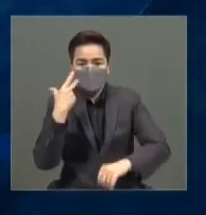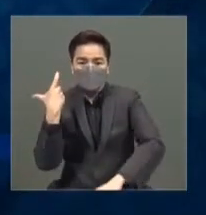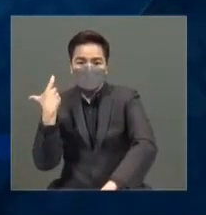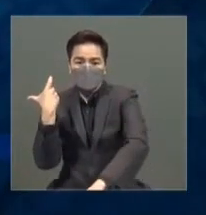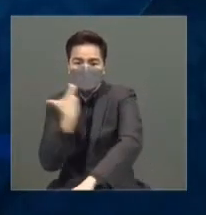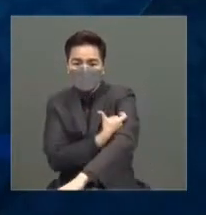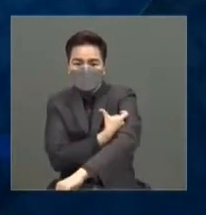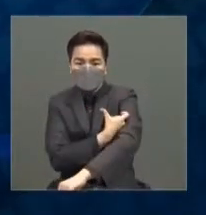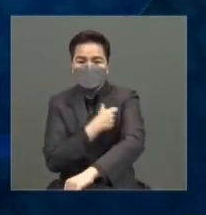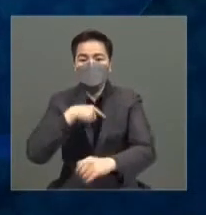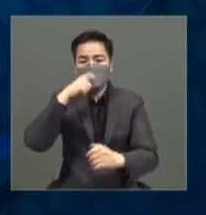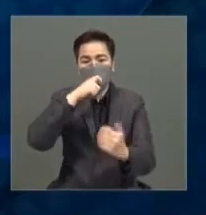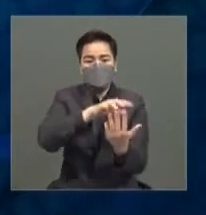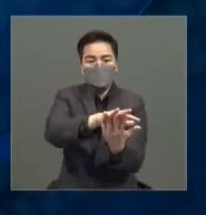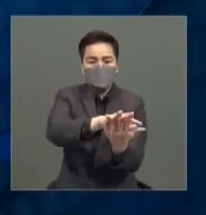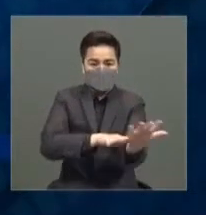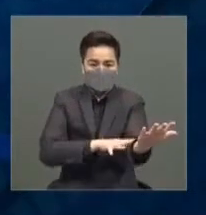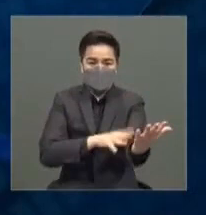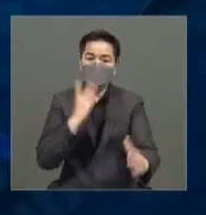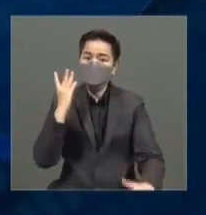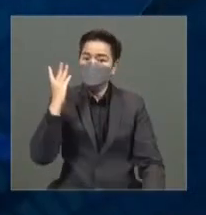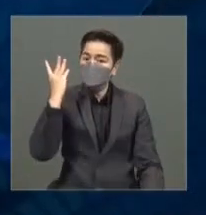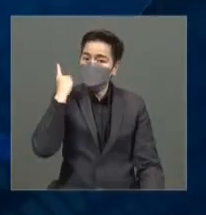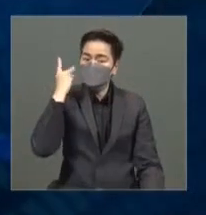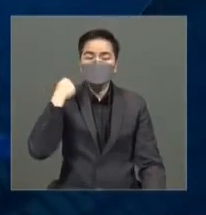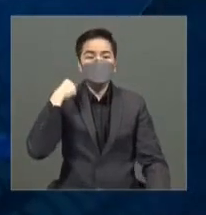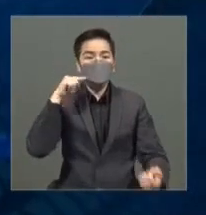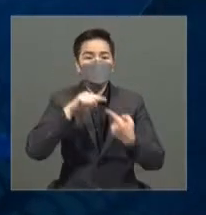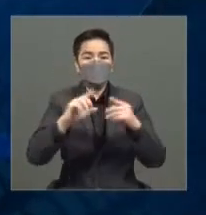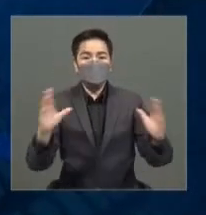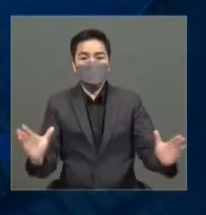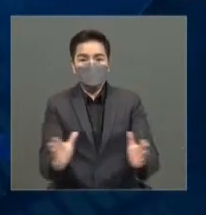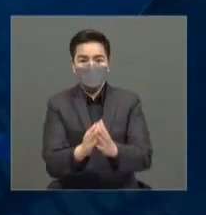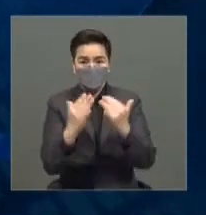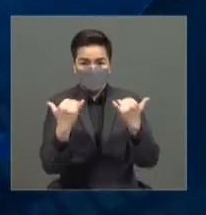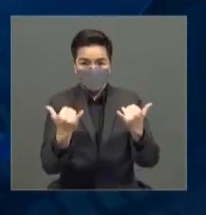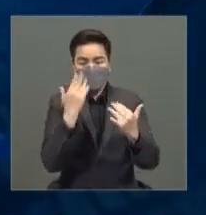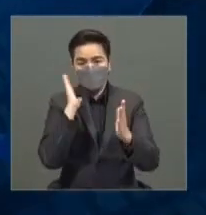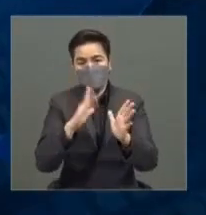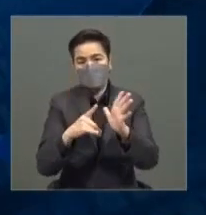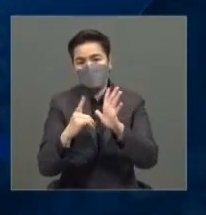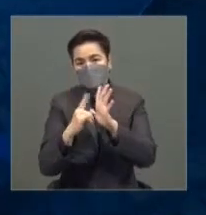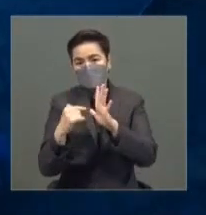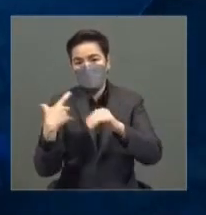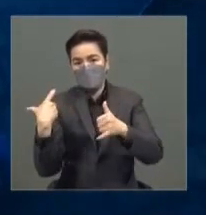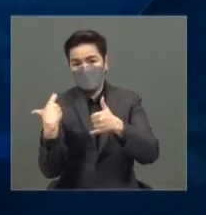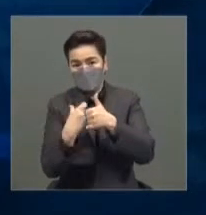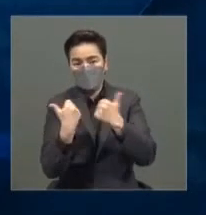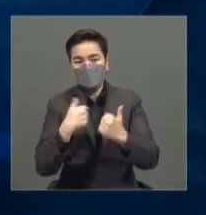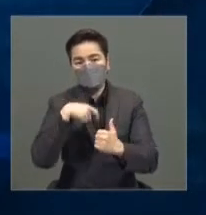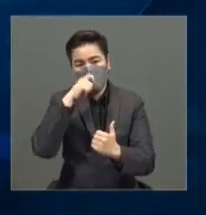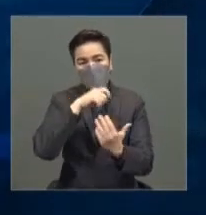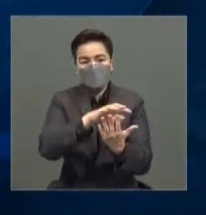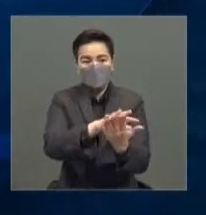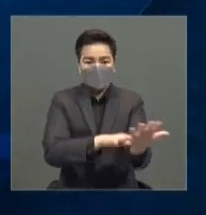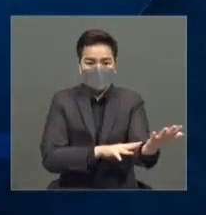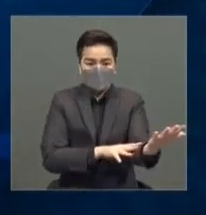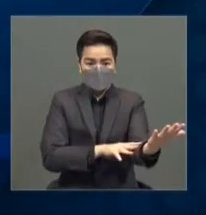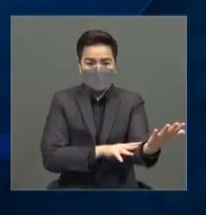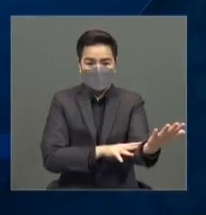ของทั้งประเทศนิดนึงนะคะเมื่อวานนี้ทำให้ยอดรวมสะสมผู้ได้รับวัคซีนทั้งประเทศไทย